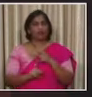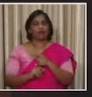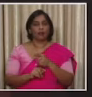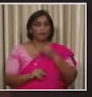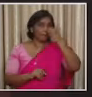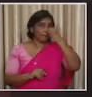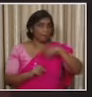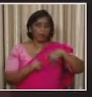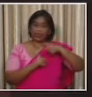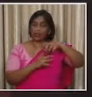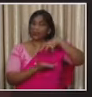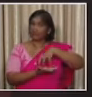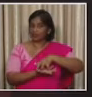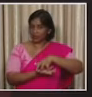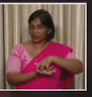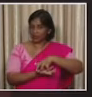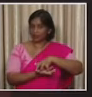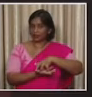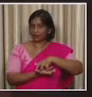මාතර දිස්ත්‍රික්කයේ